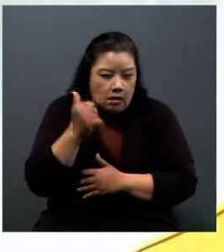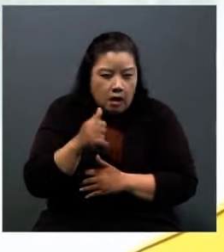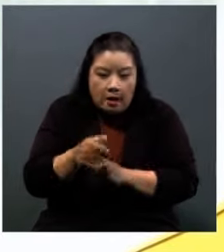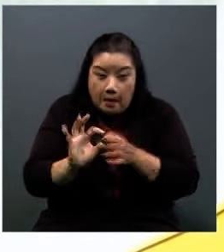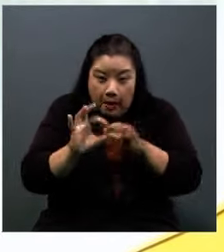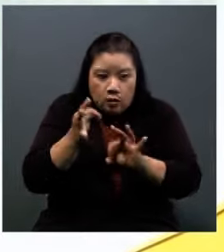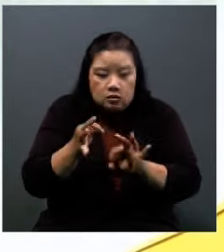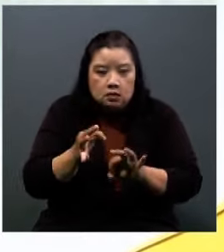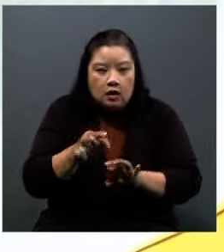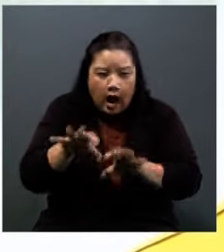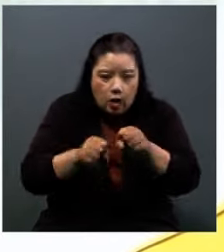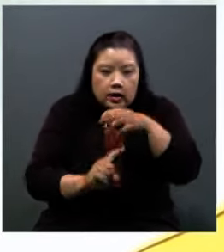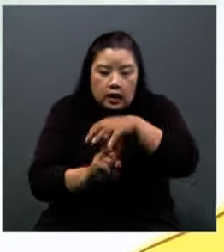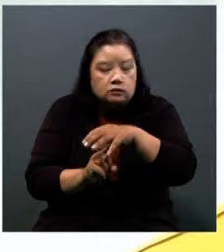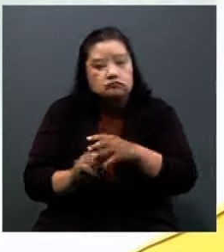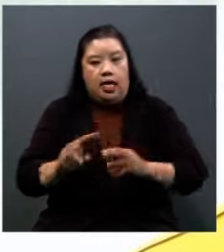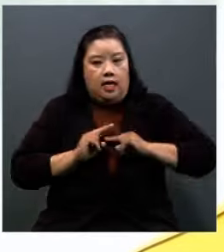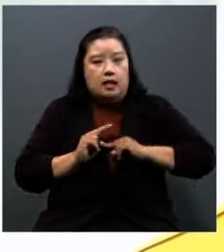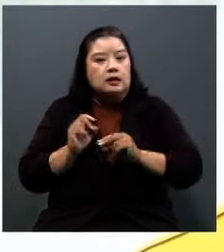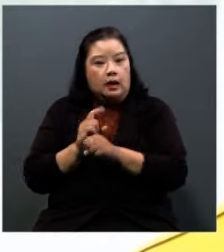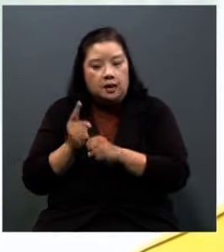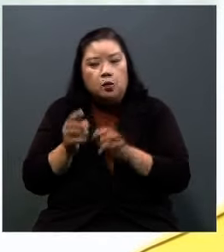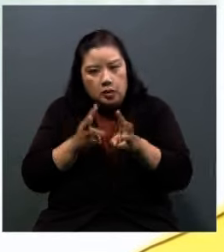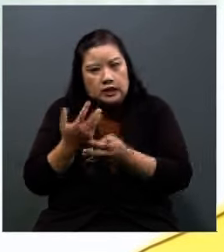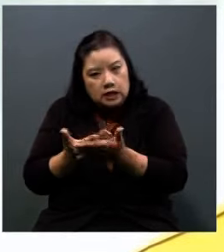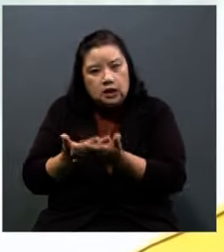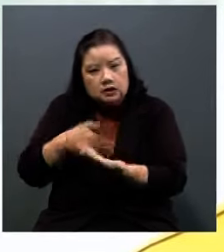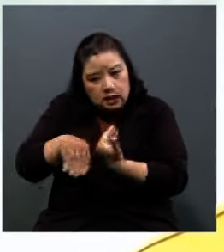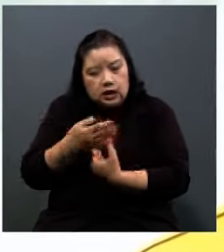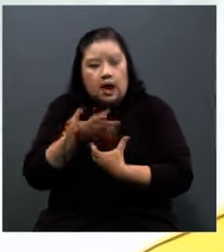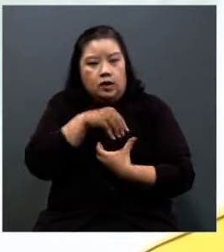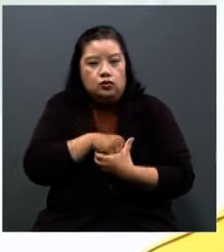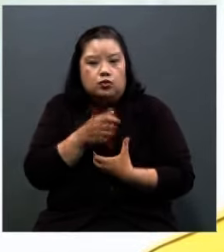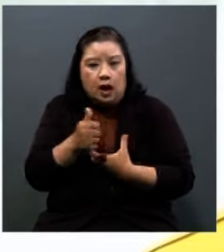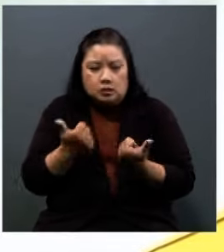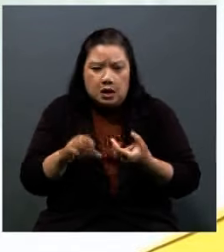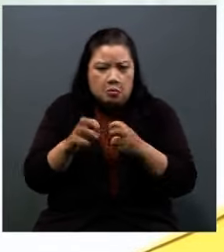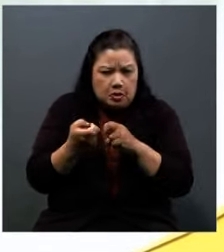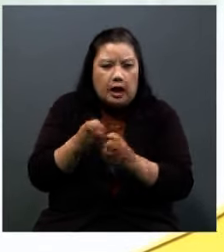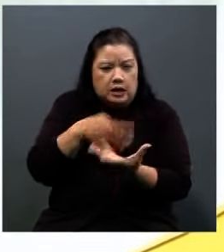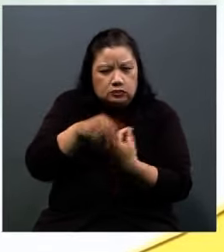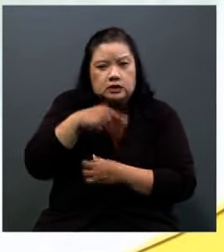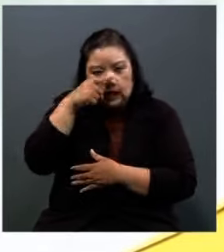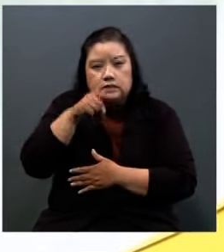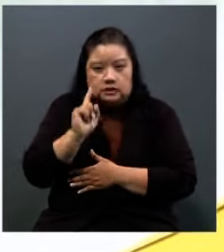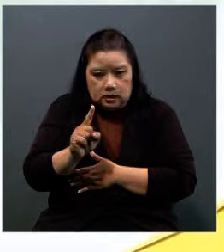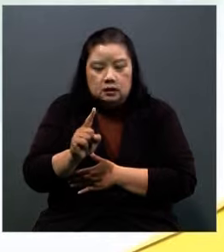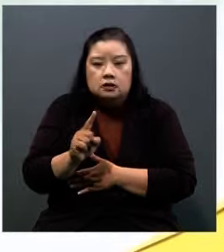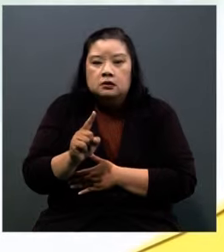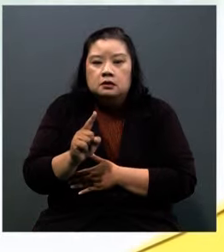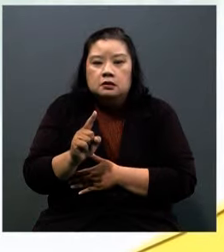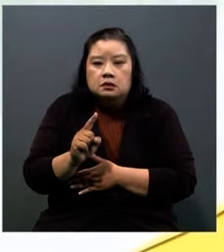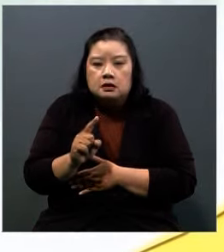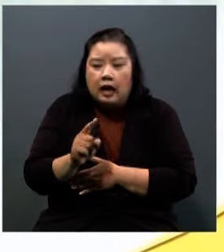แบบเองได้โดยที่ไม่ต้องไปหาในป่าตรงนี้ก็เป็นวิธีการหนึ่งที่อย่างที่ผมเรียนไปแล้ววันนี้เป็นปัญหาเศรษฐกิจไม่ขีดก้านเดียว